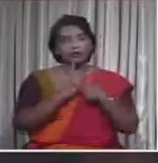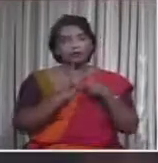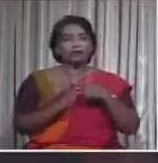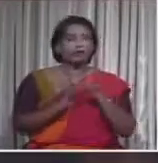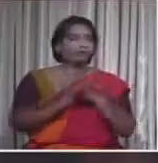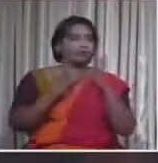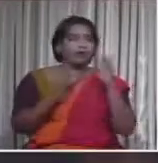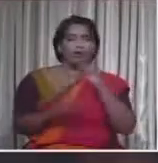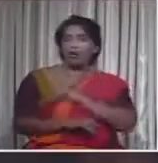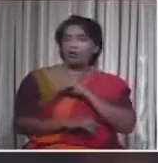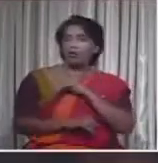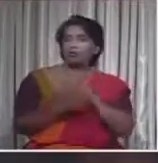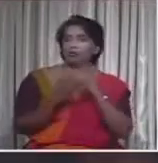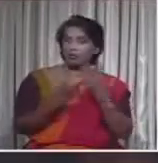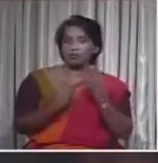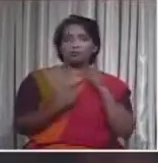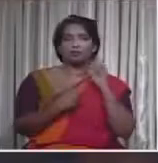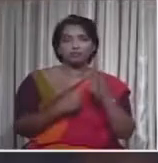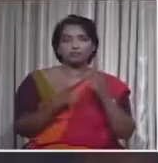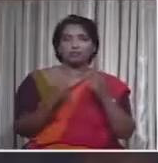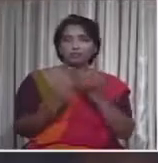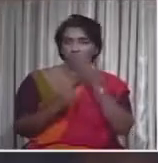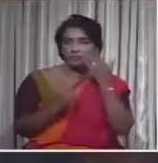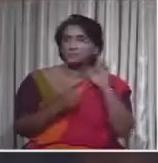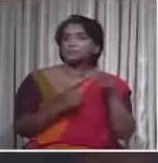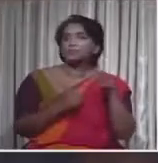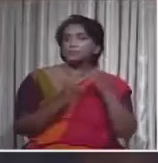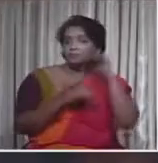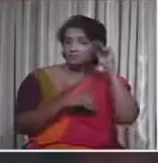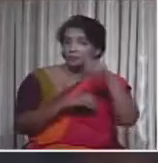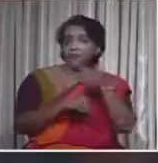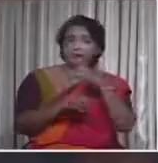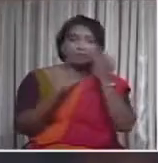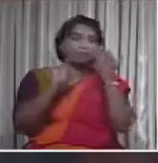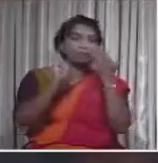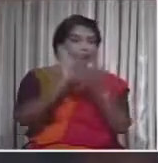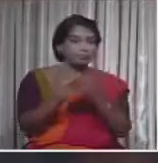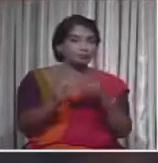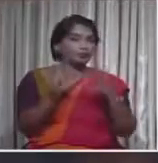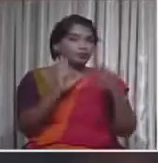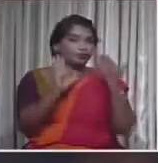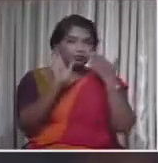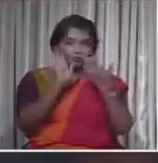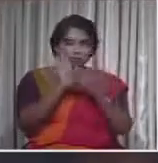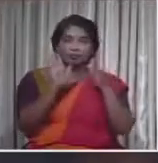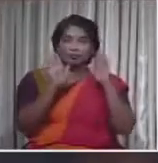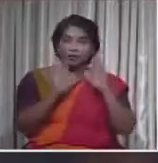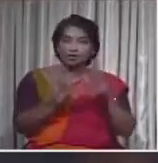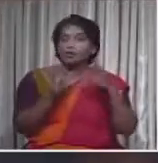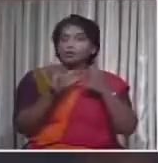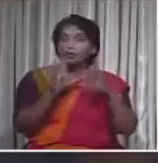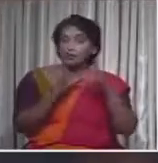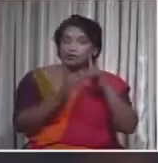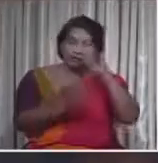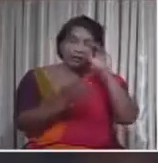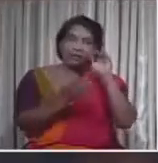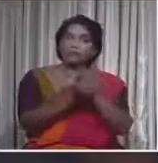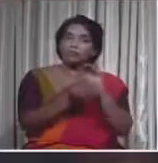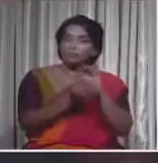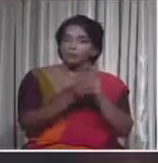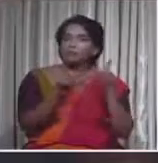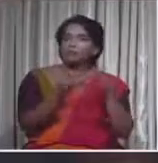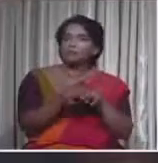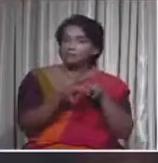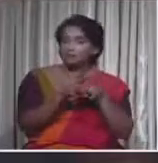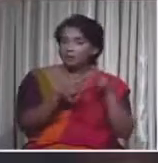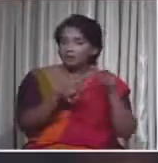විශාල අපිට මුදල් ප්‍රමාණයක් හොයාගන්න පුළුවන්කම ලැබිලා තියෙනවා මේ අලි ටික පෙන්නලා, අපේ සත්තු ටික පෙන්නලා. හැබැයි අපි මේ සත්තුන් ආරක්ෂා කරනවා වගේම